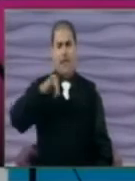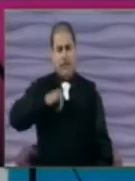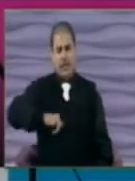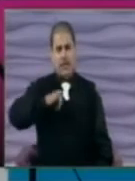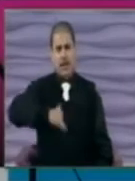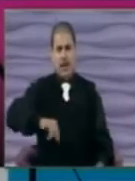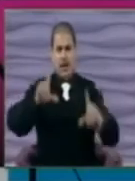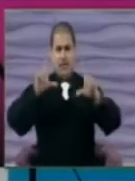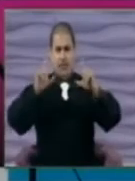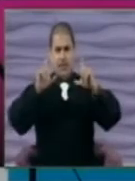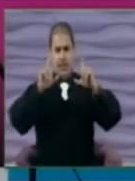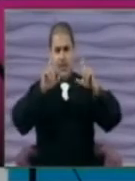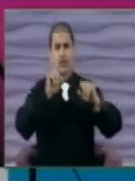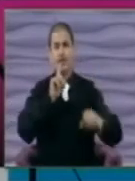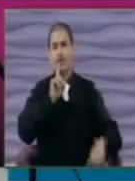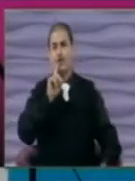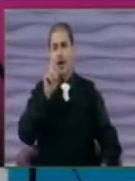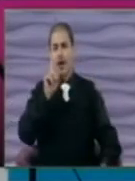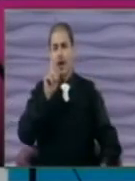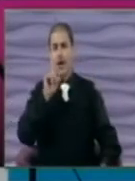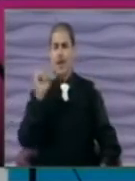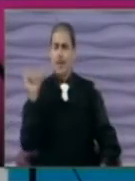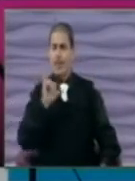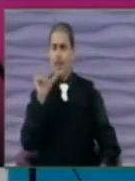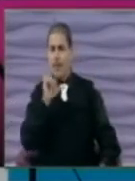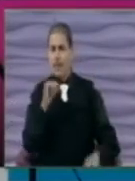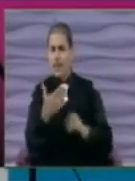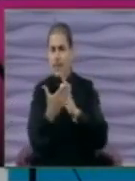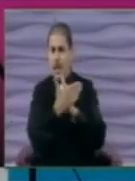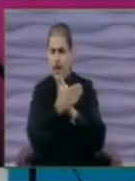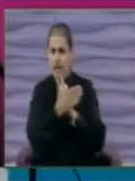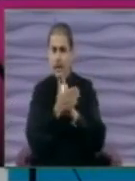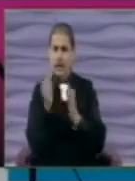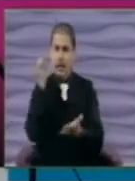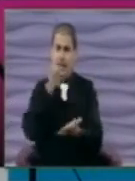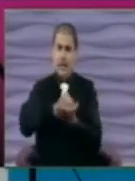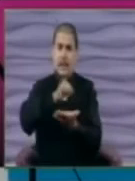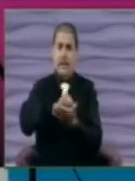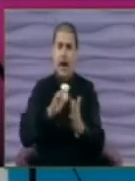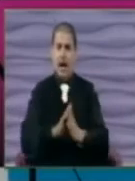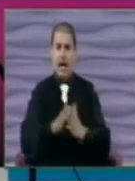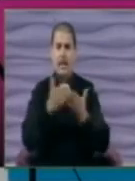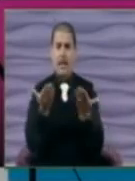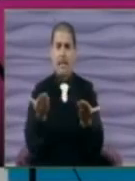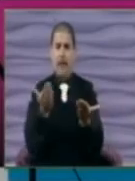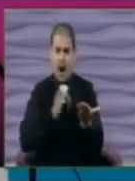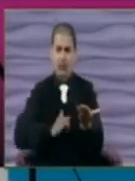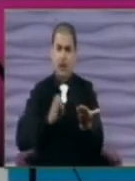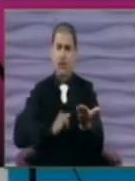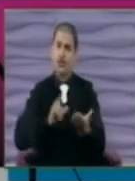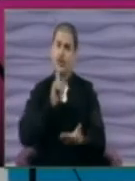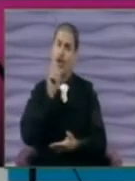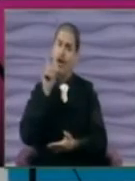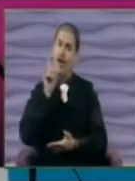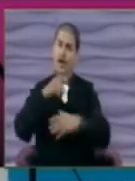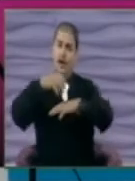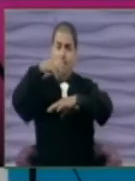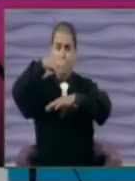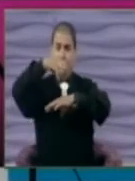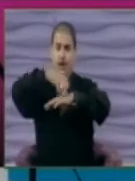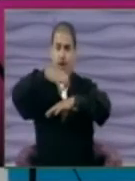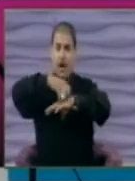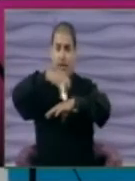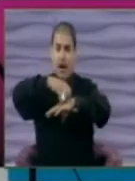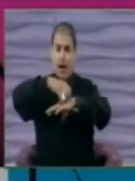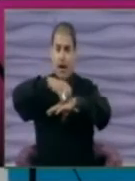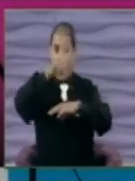كتاب تصوير ان شاء الله قاعد بدور داعمين لدعم طبعه الكتاب. عندي معرض راح يكون قريبا بدعم رئيس الجامعه الدكتور خليفه الطراونه